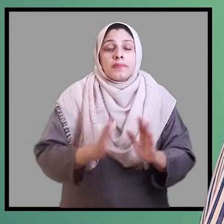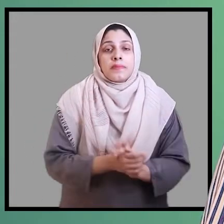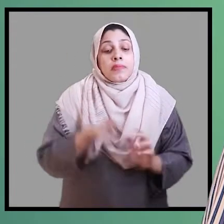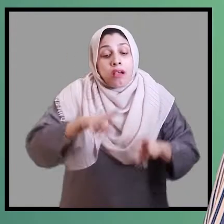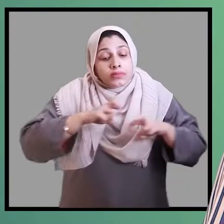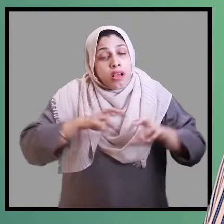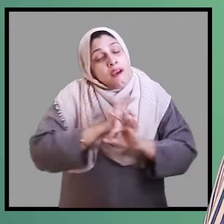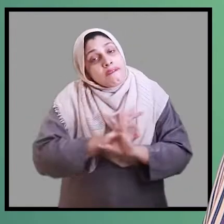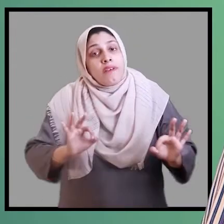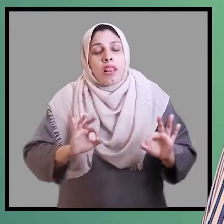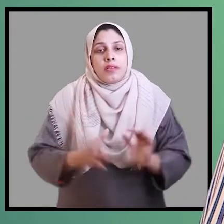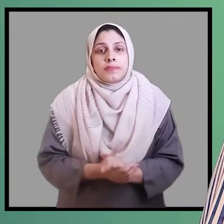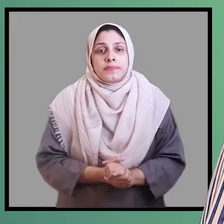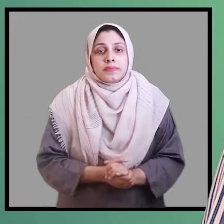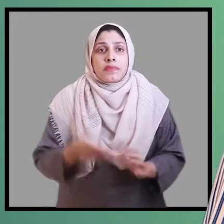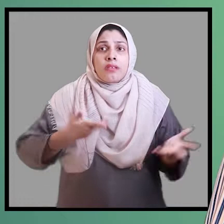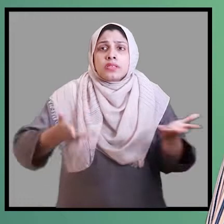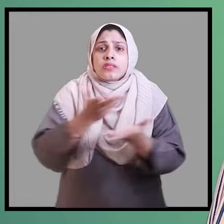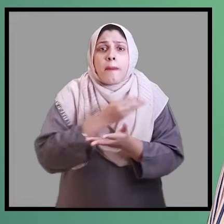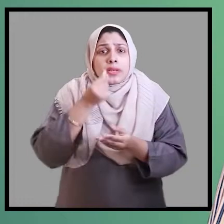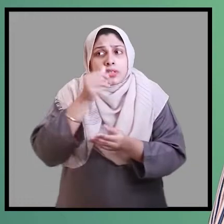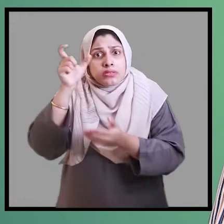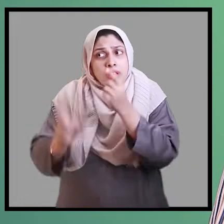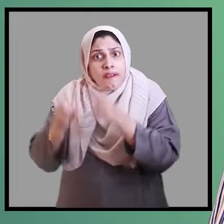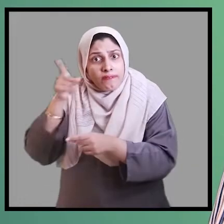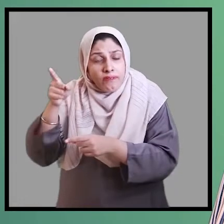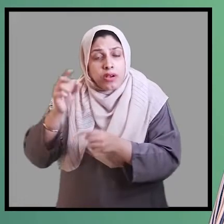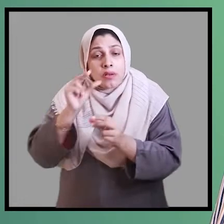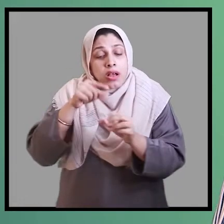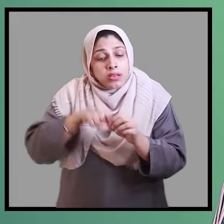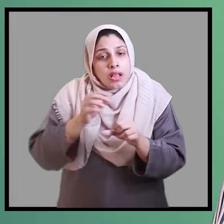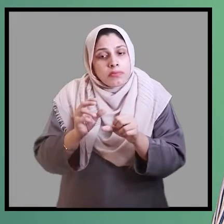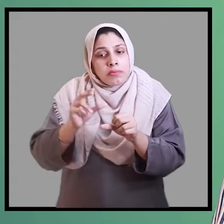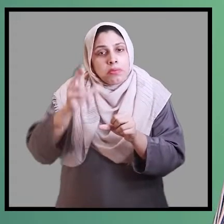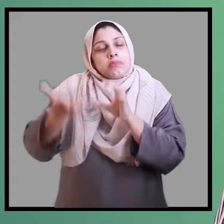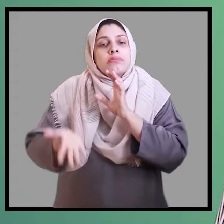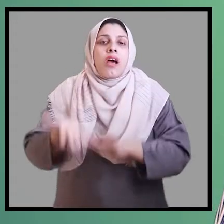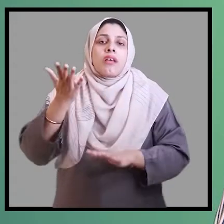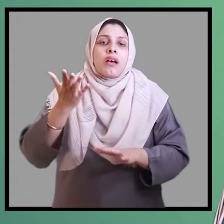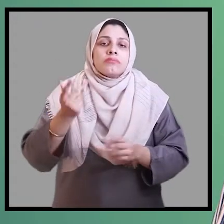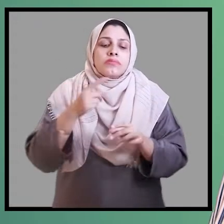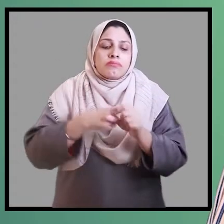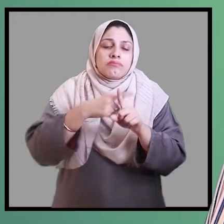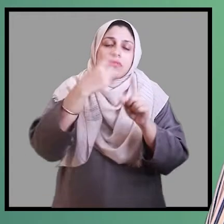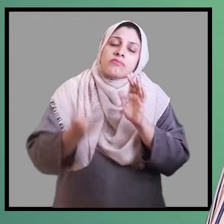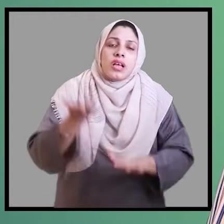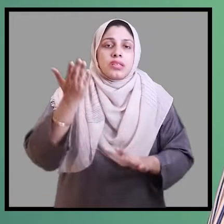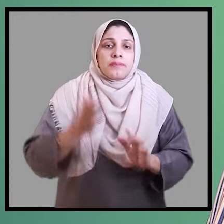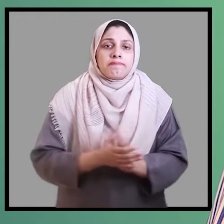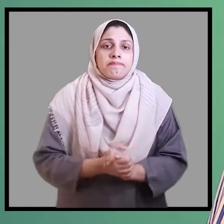तो ये अलामत ज़रा ज़्यादा सवियर हो जाती हैं। तो इस तरह रिसर्च हो चुकी है कि जो मरीज शुगर के होते हैं उनके